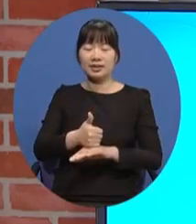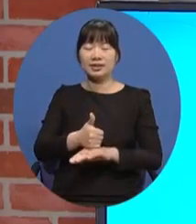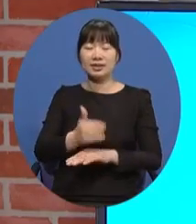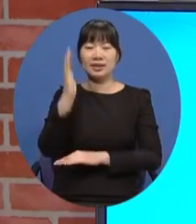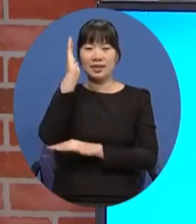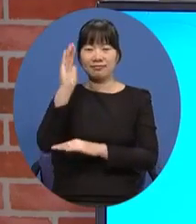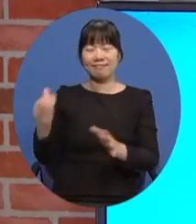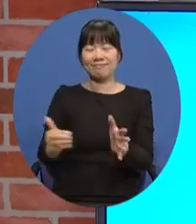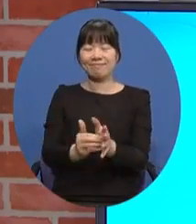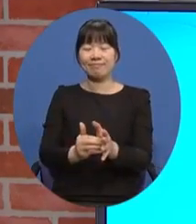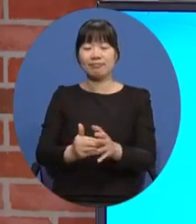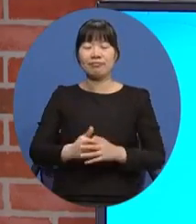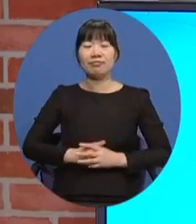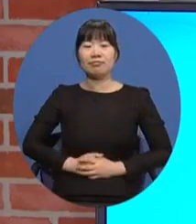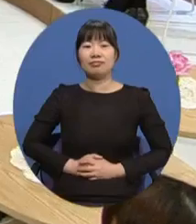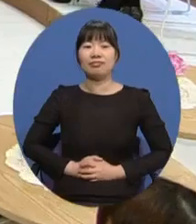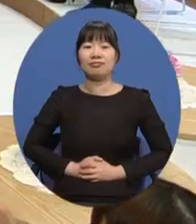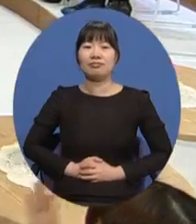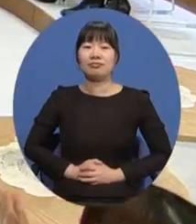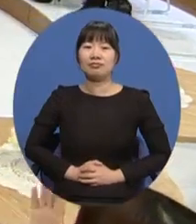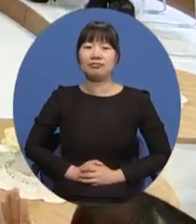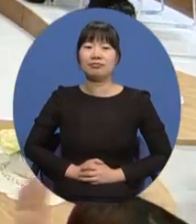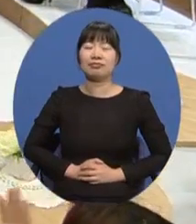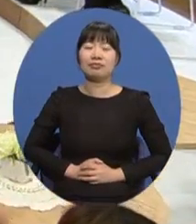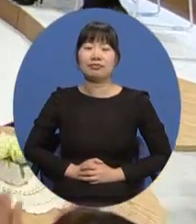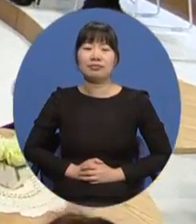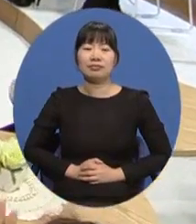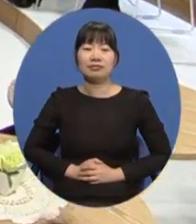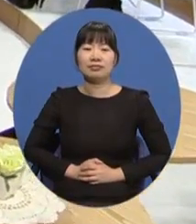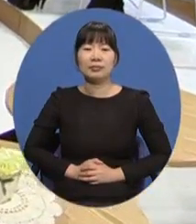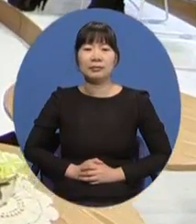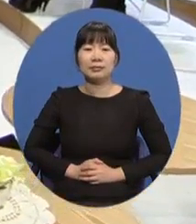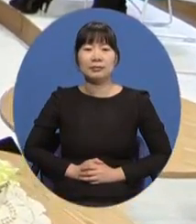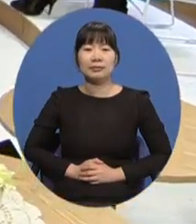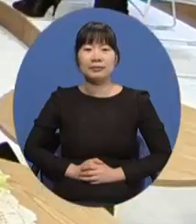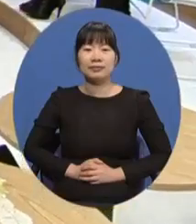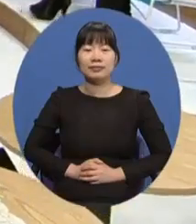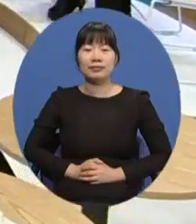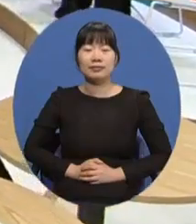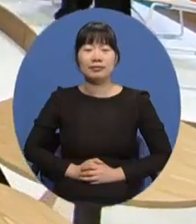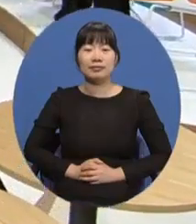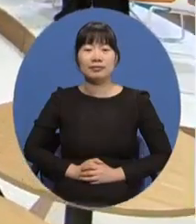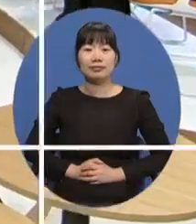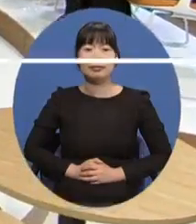제 강의를 마치도록 하겠습니다. 감사합니다. 박사님 잘 들어보시겠습니다. 감사합니다.